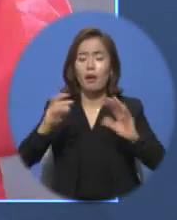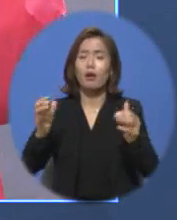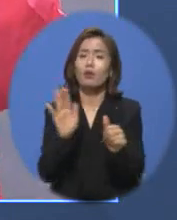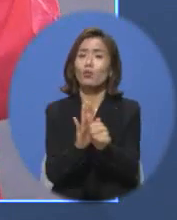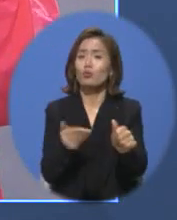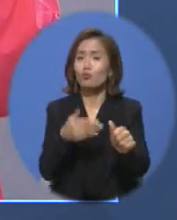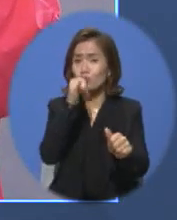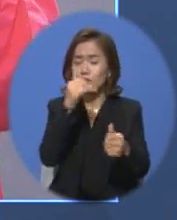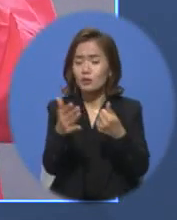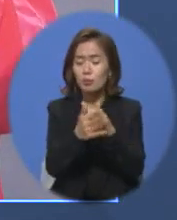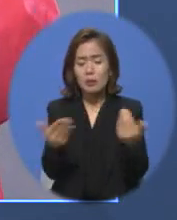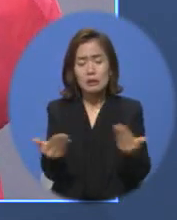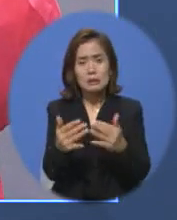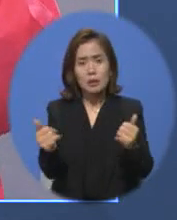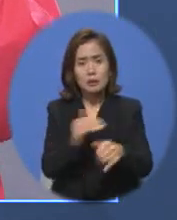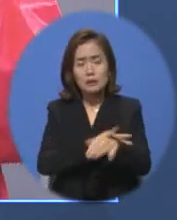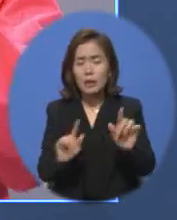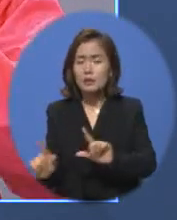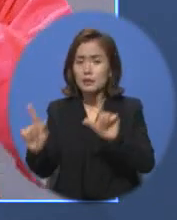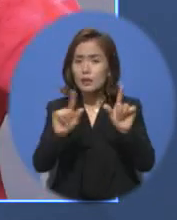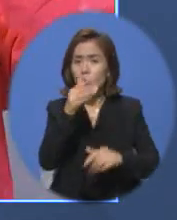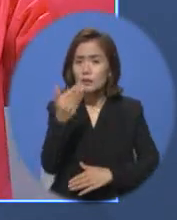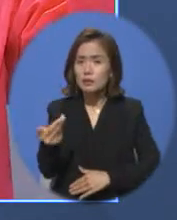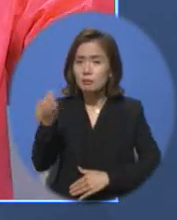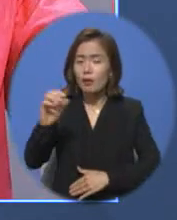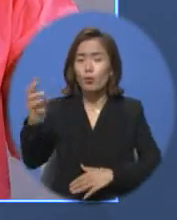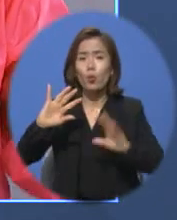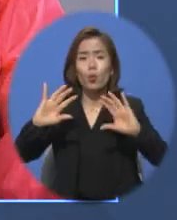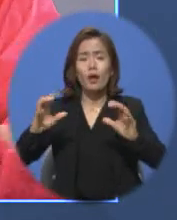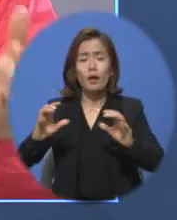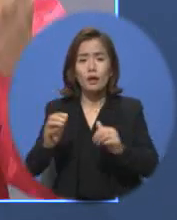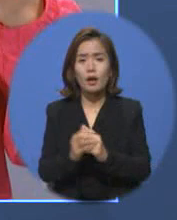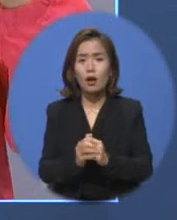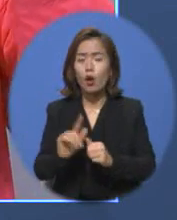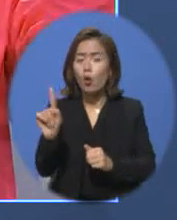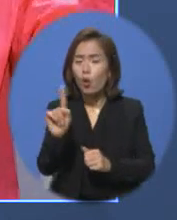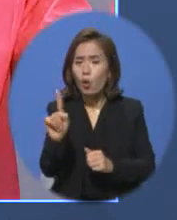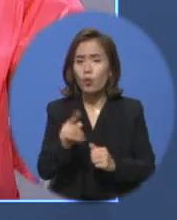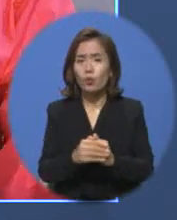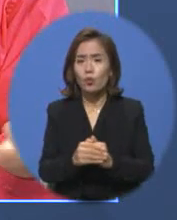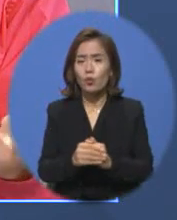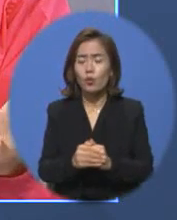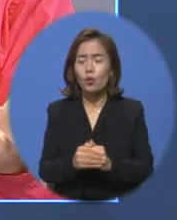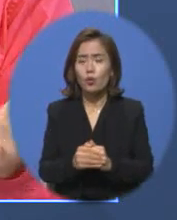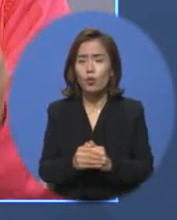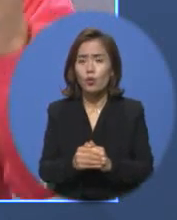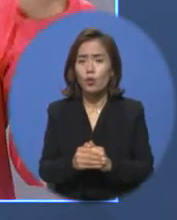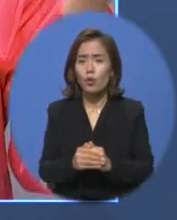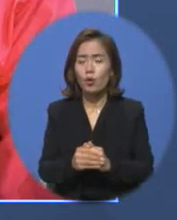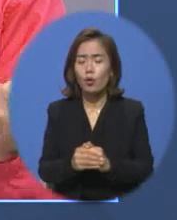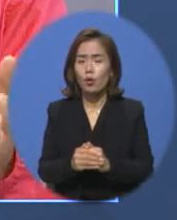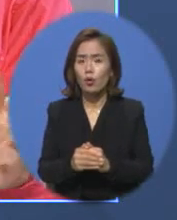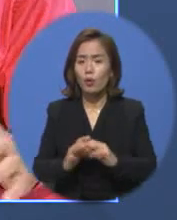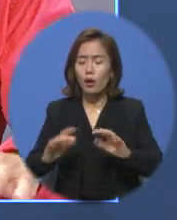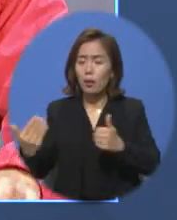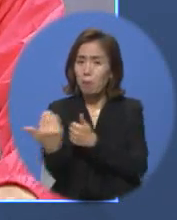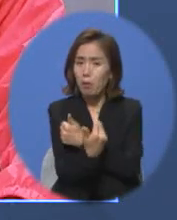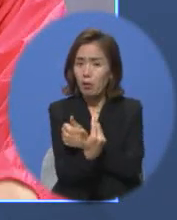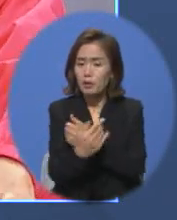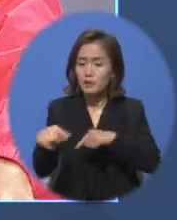그러니까이정책은육체노동자들이 풍족한삶을누리도록하고,정부는사무직종사자들을 보호하고포용하는정책인데